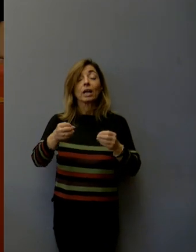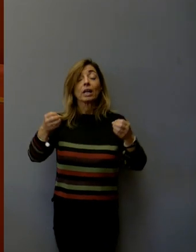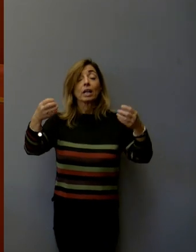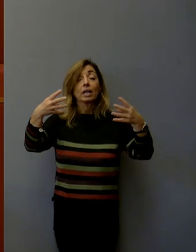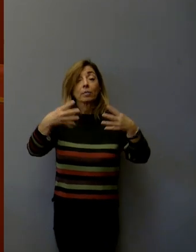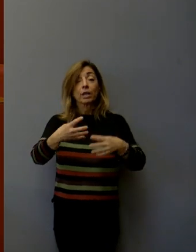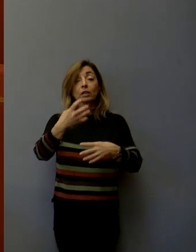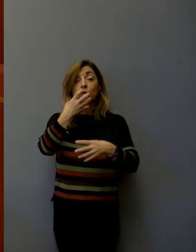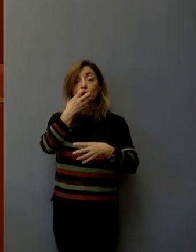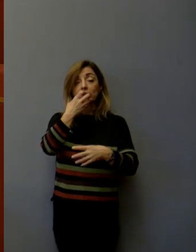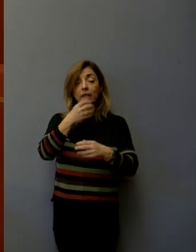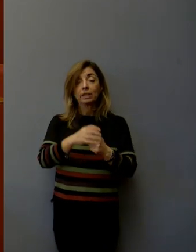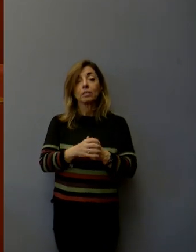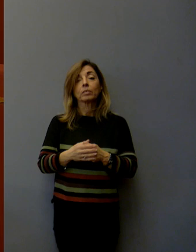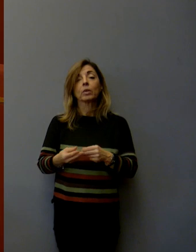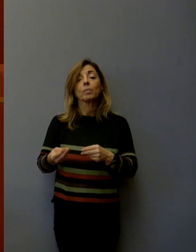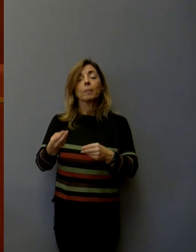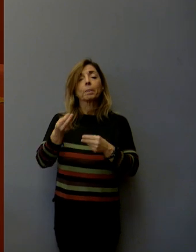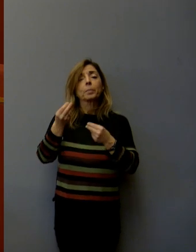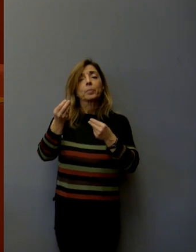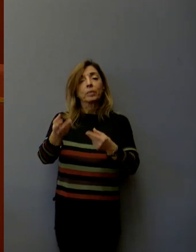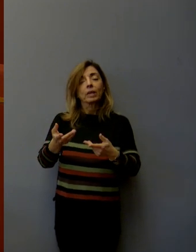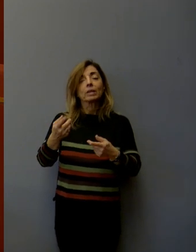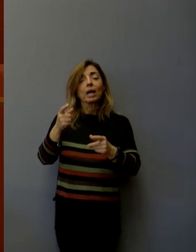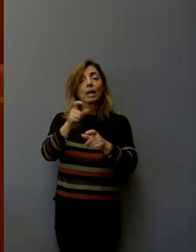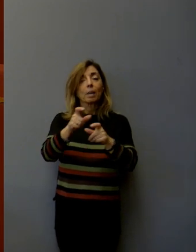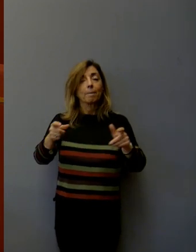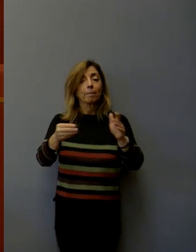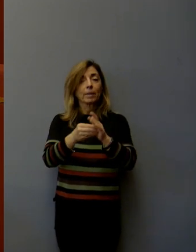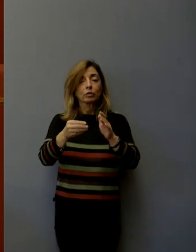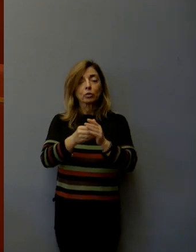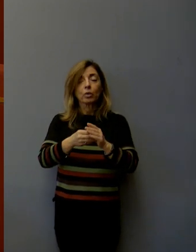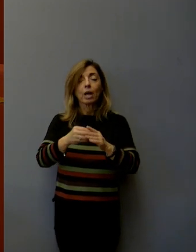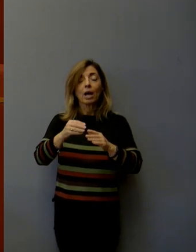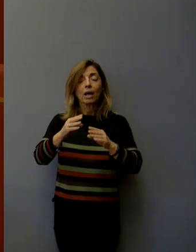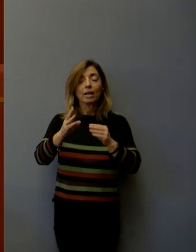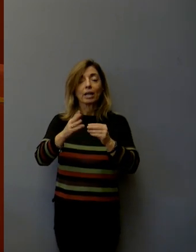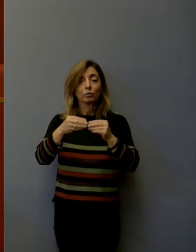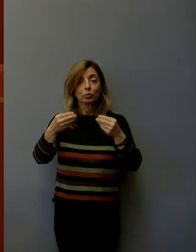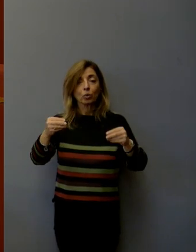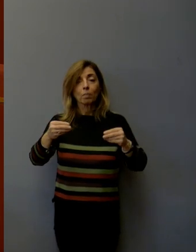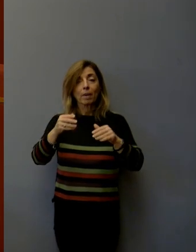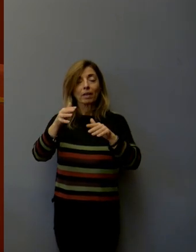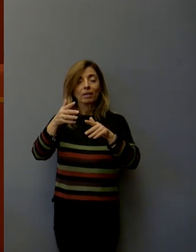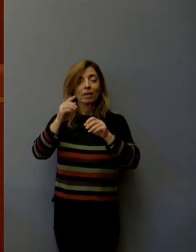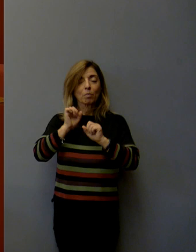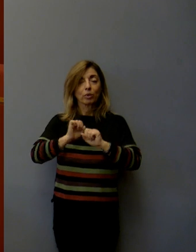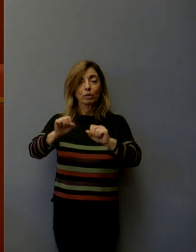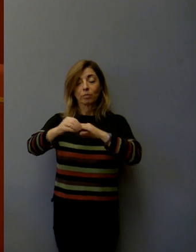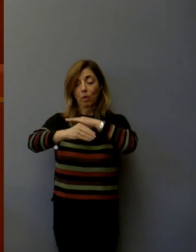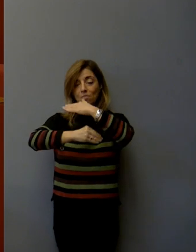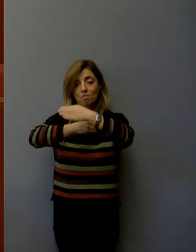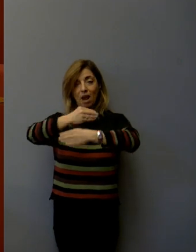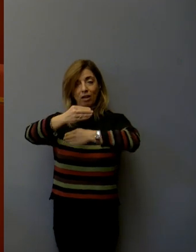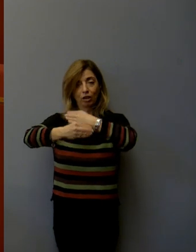volontari specializzati attrezzature protettive tipo esempio manicotti museruole per poter condurre in sicurezza i cani pericolosi fuori dal canile dotati di